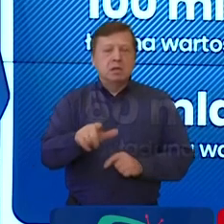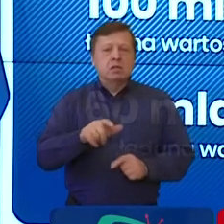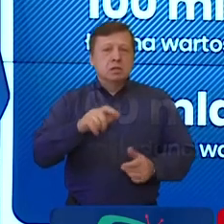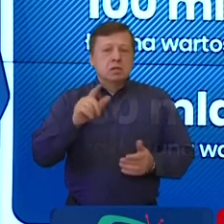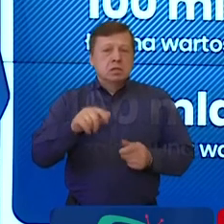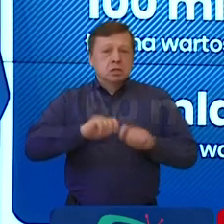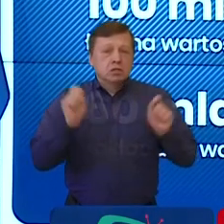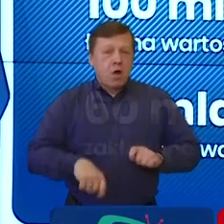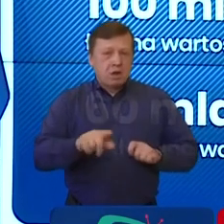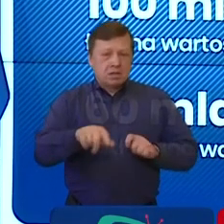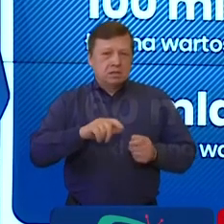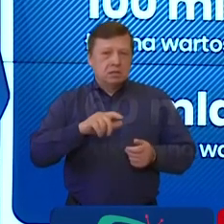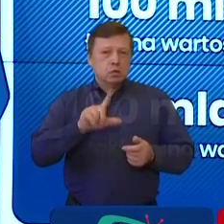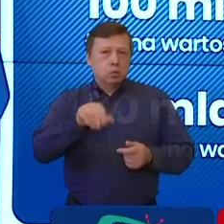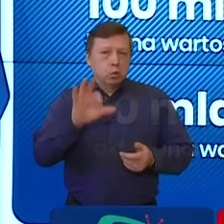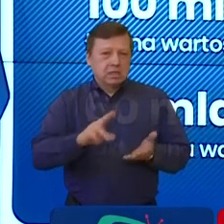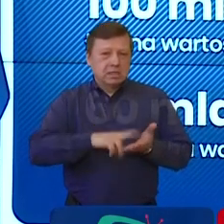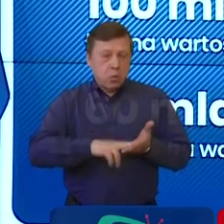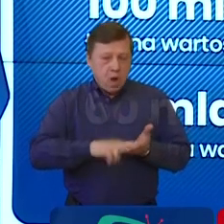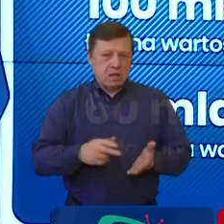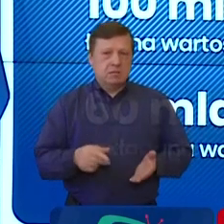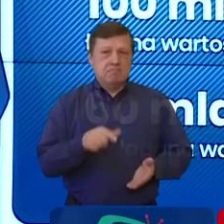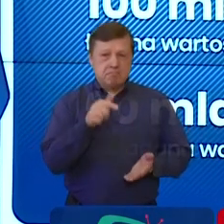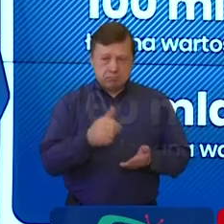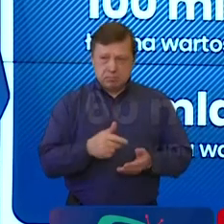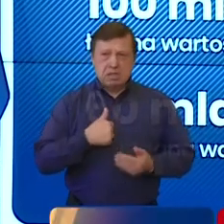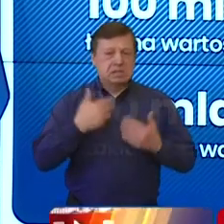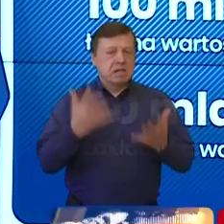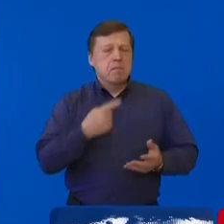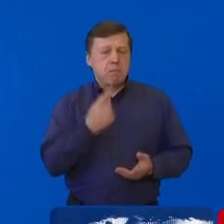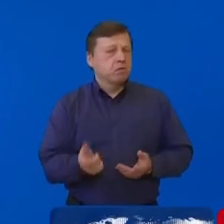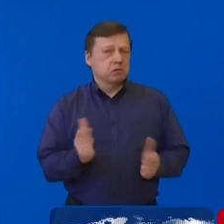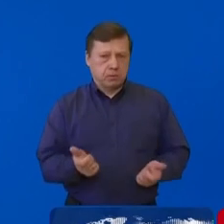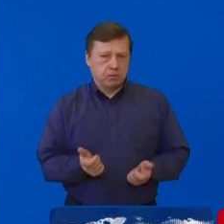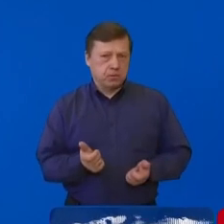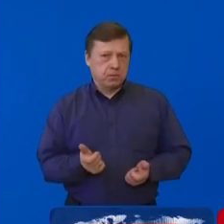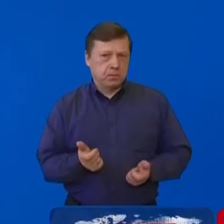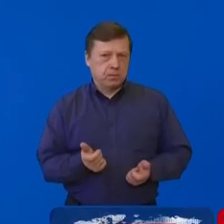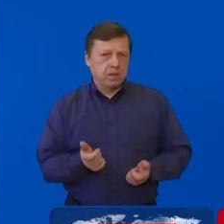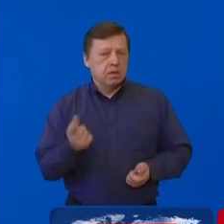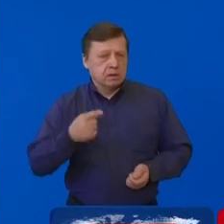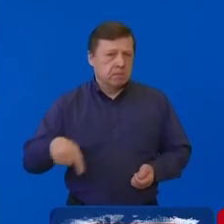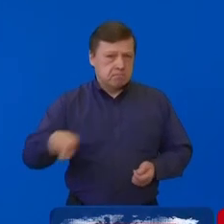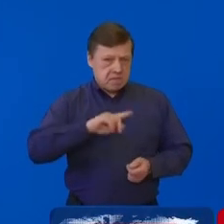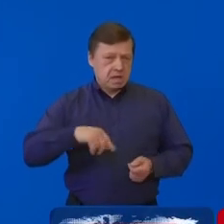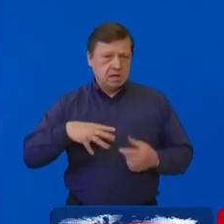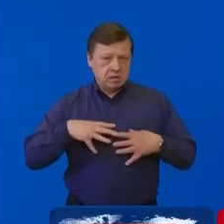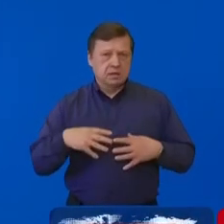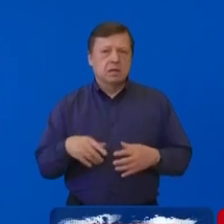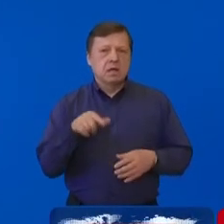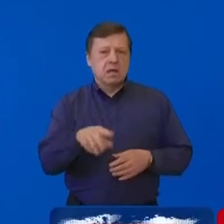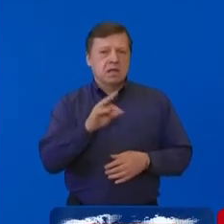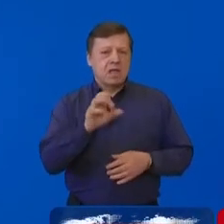zapłaty ZUS, to chciałbym, żebyśmy mówili jednym językiem. My, przygotowując tę